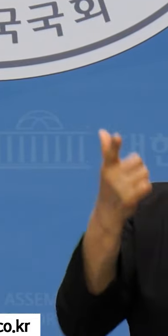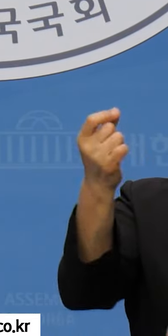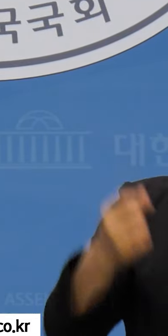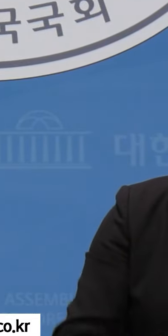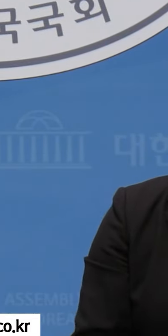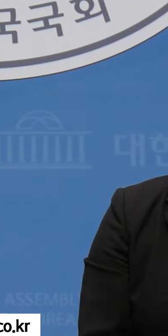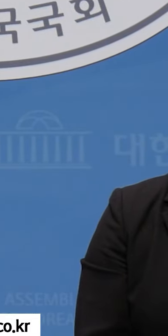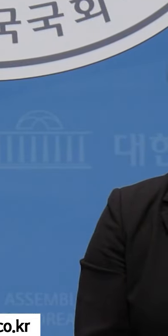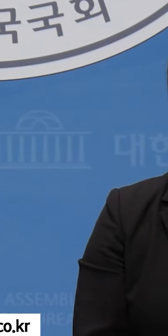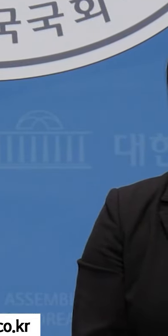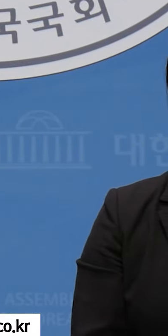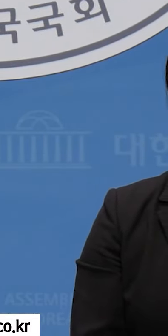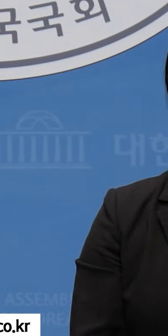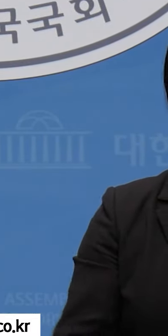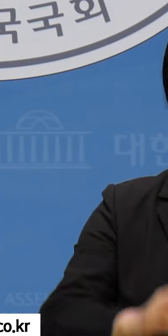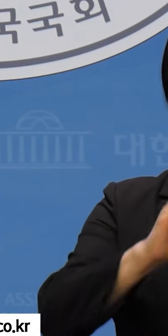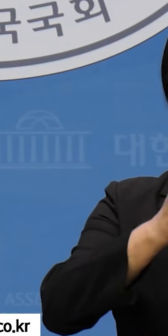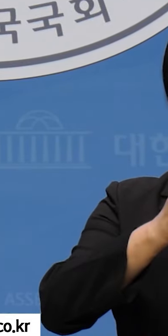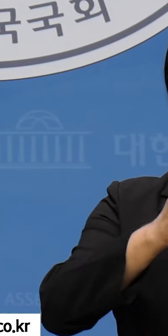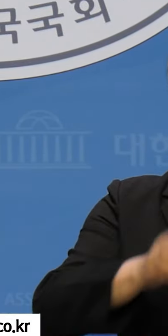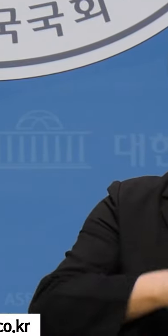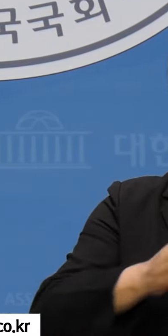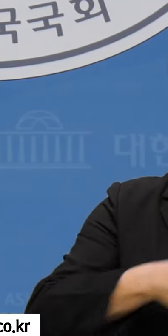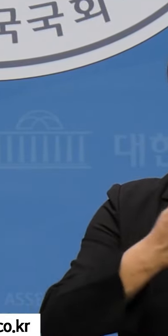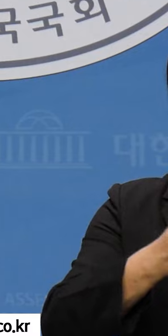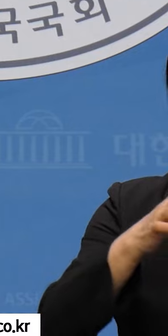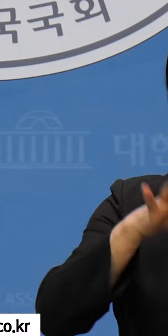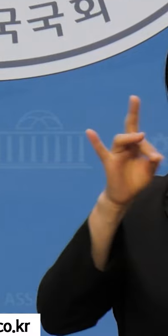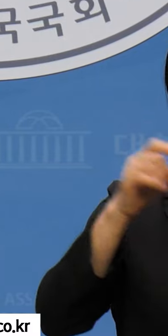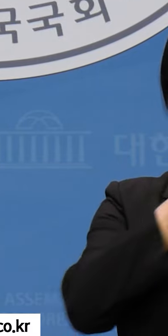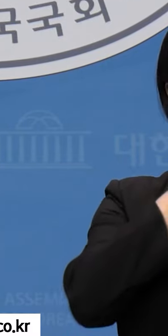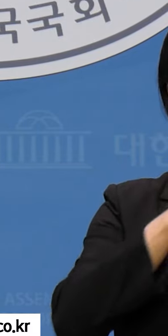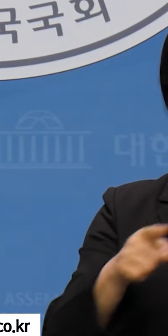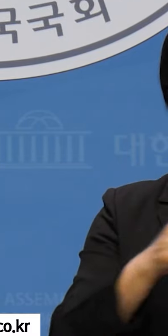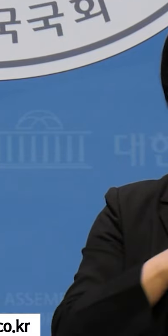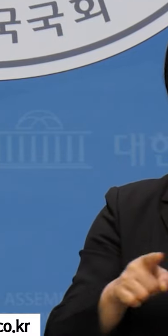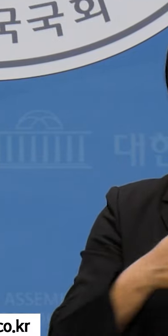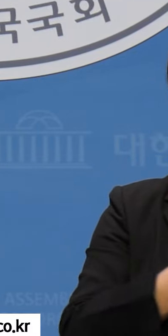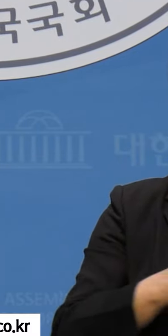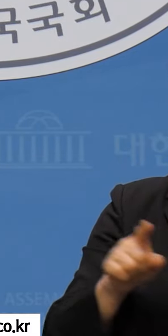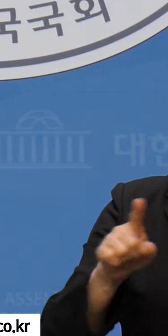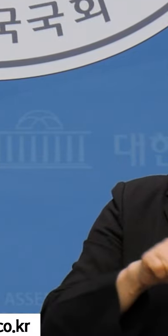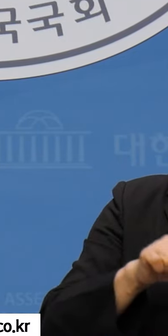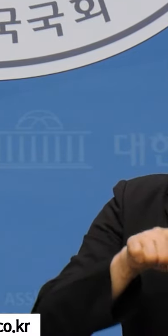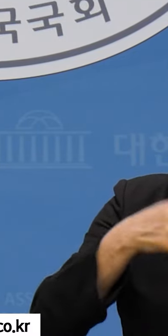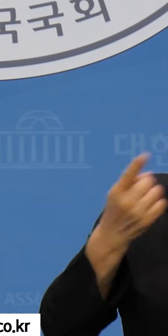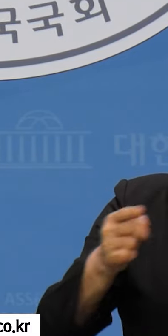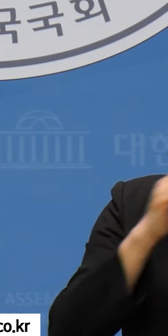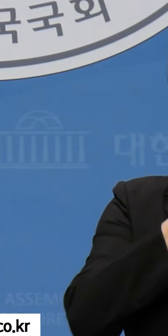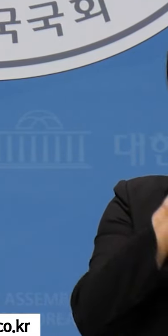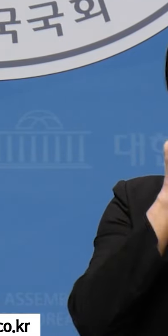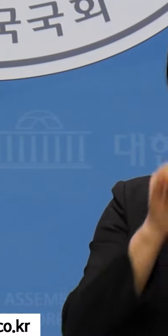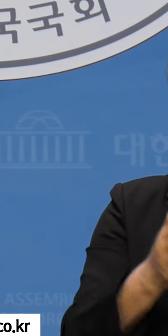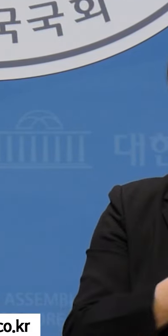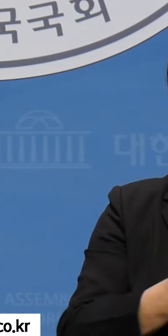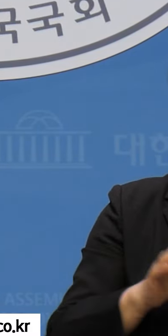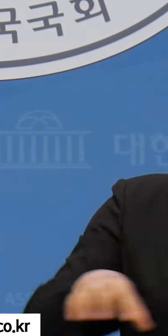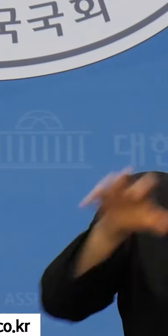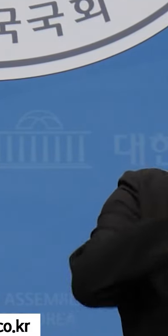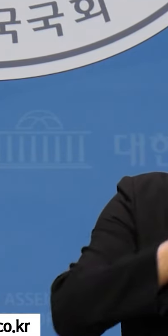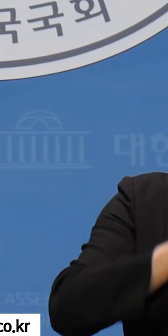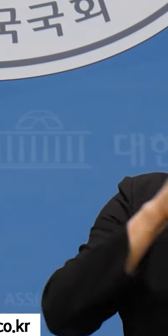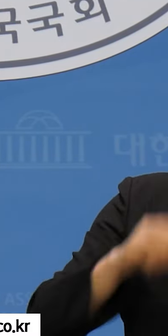선전보고입니다. 엉터리 선출직 평가부터 비선에서 한 것으로 의심되는 현역